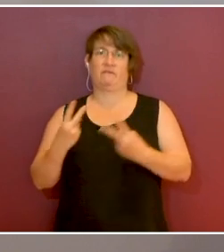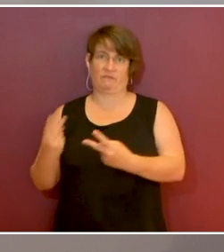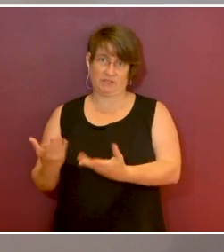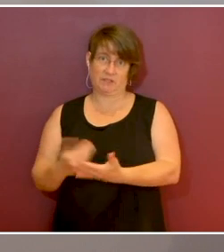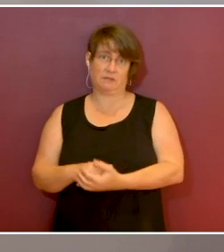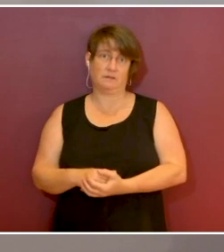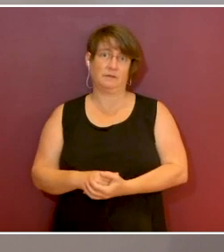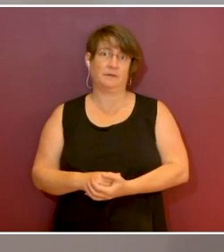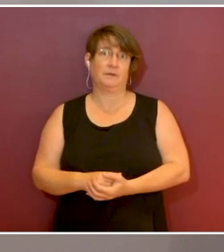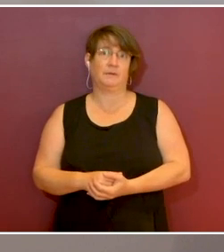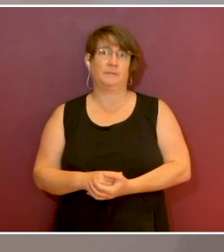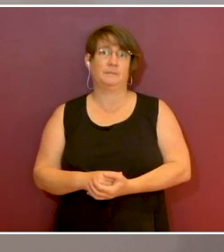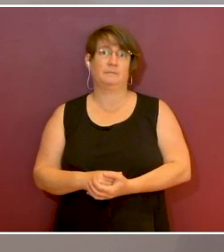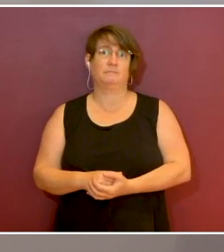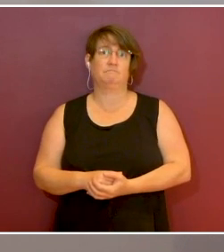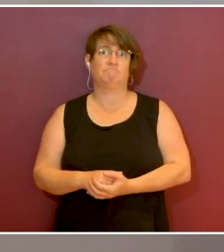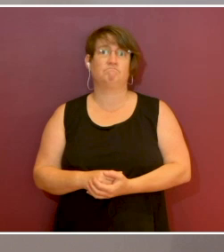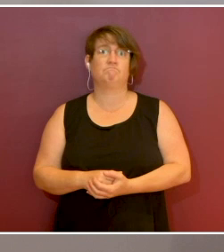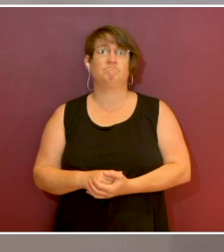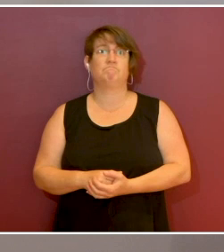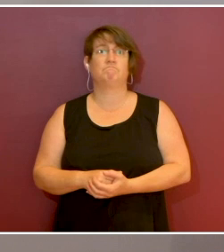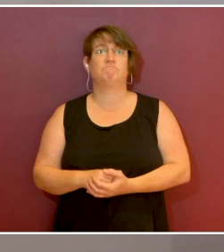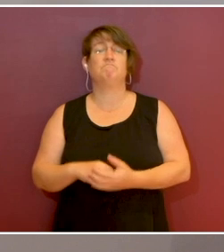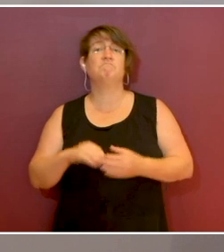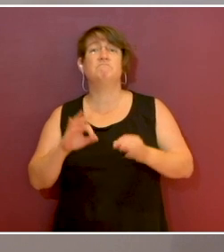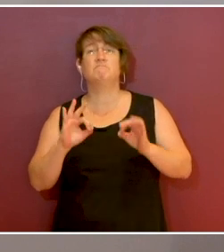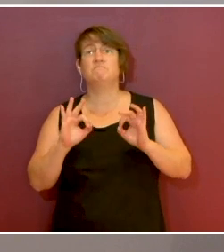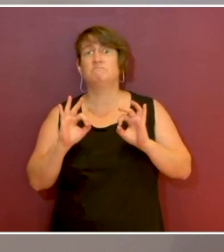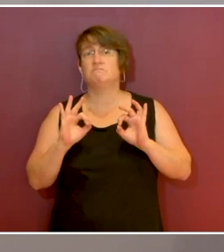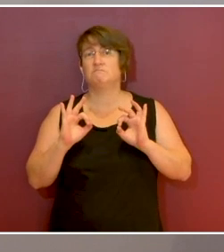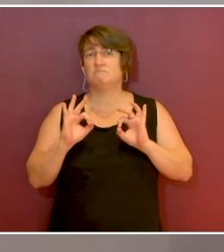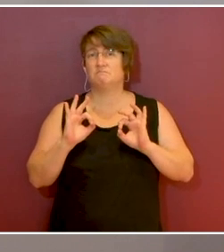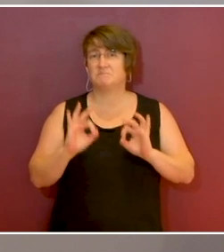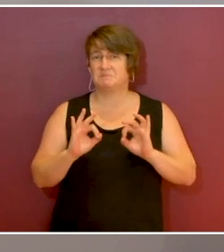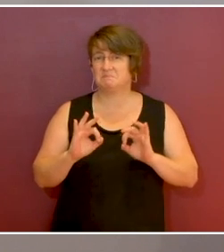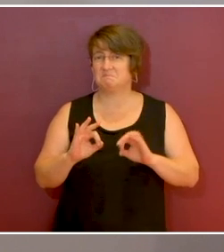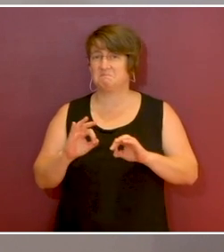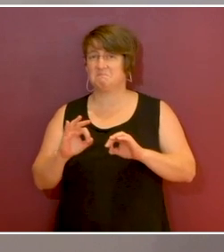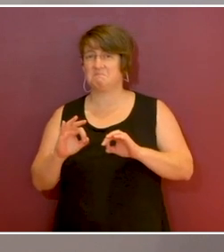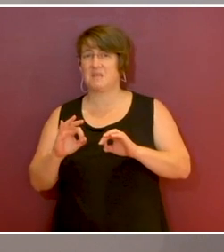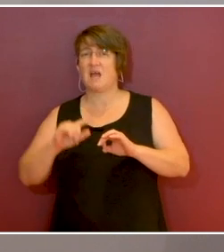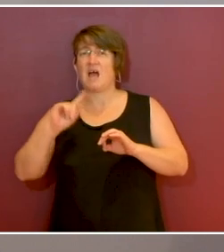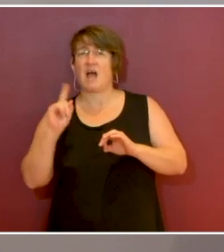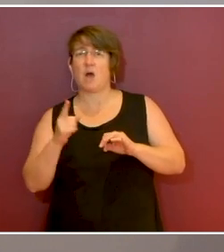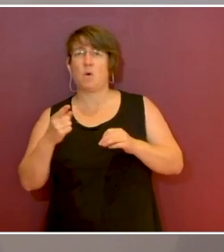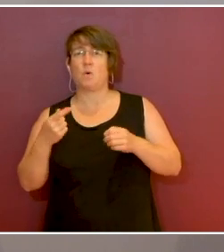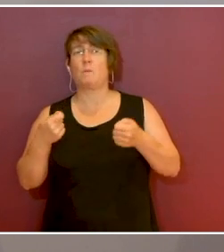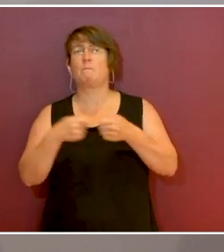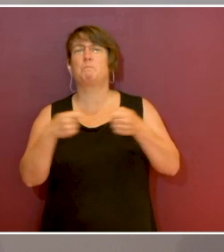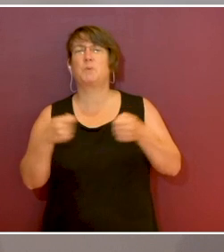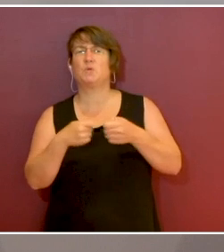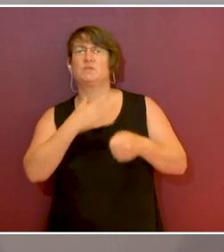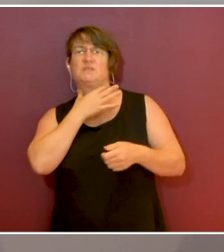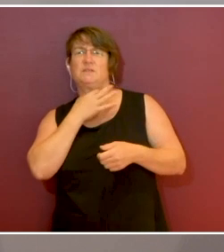haben gesehen, dann während der Verschärfungen, auch durch die Bundesnotbremse,